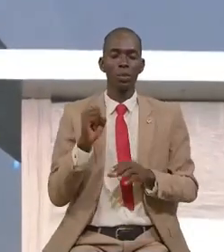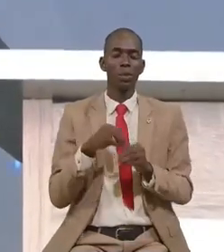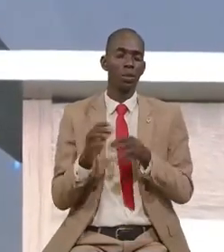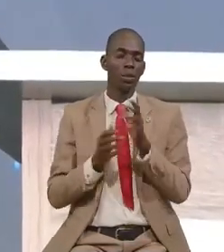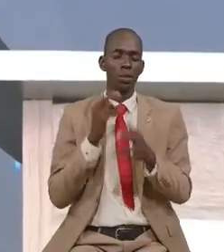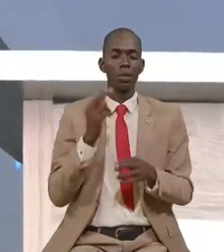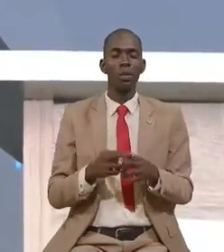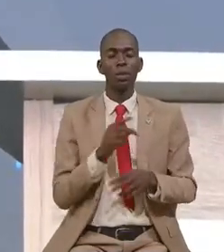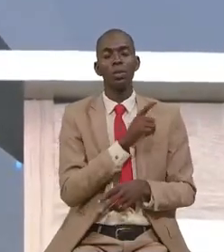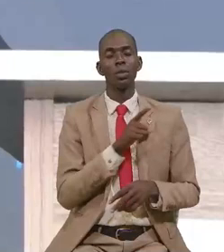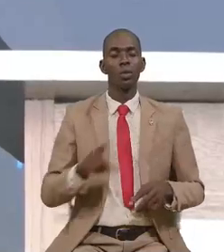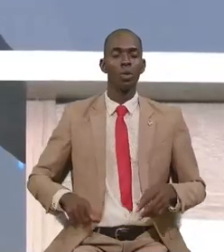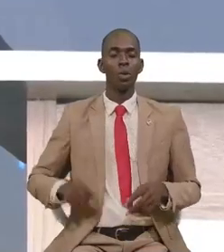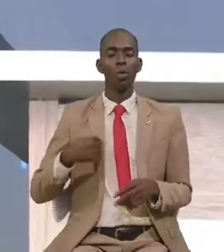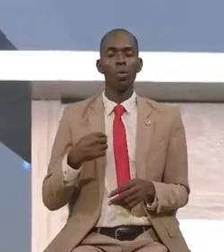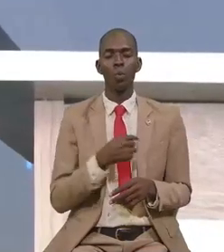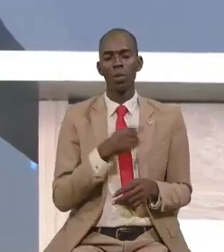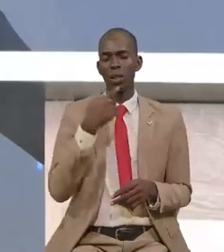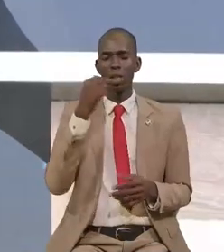Seigneur, nous disons Amen.